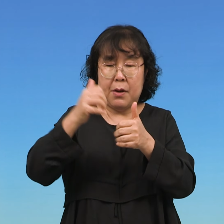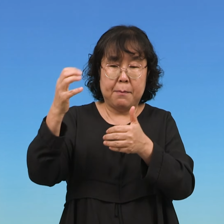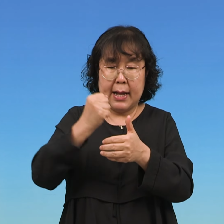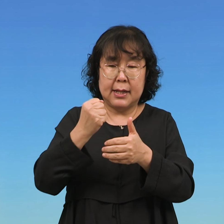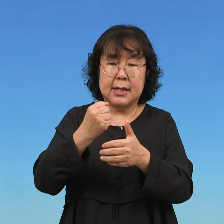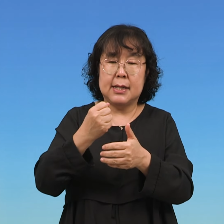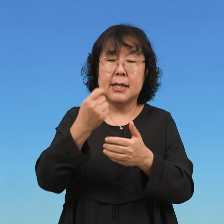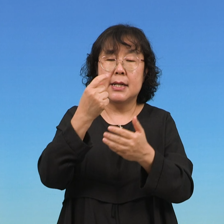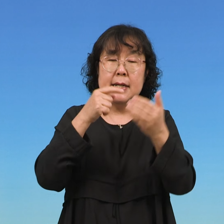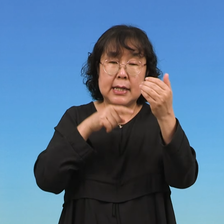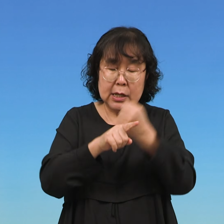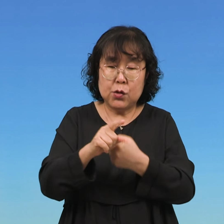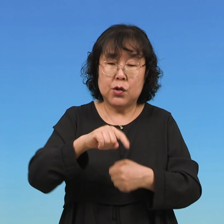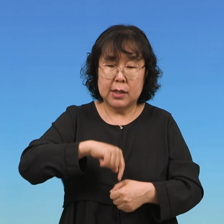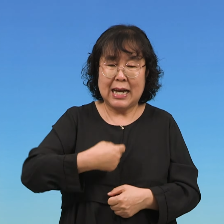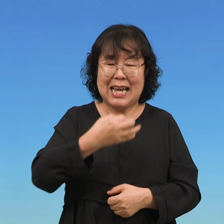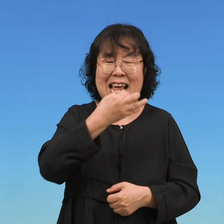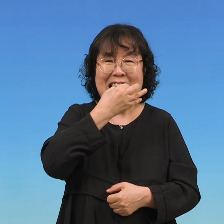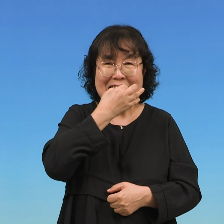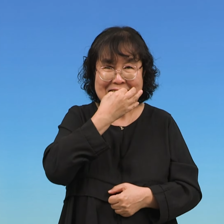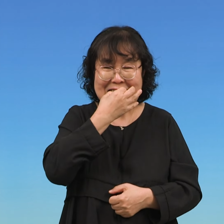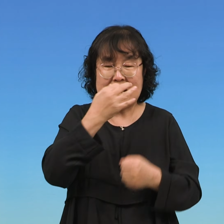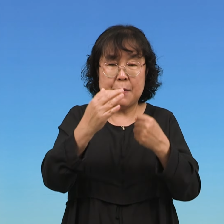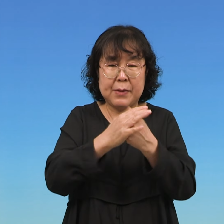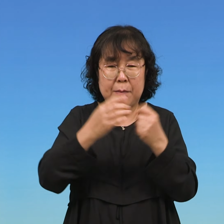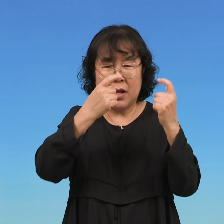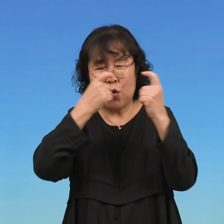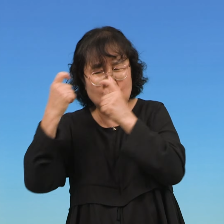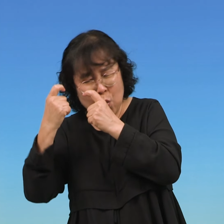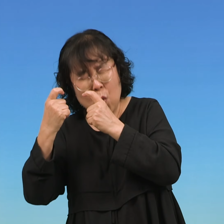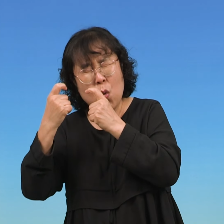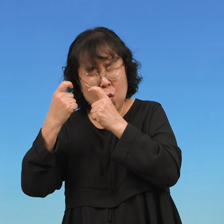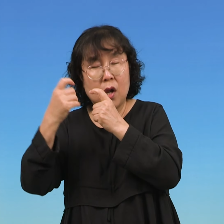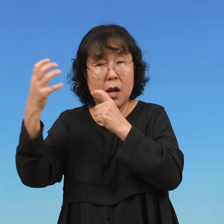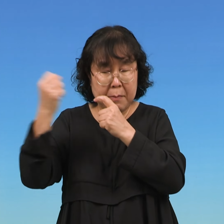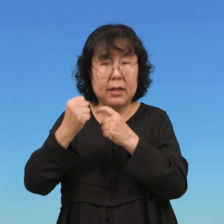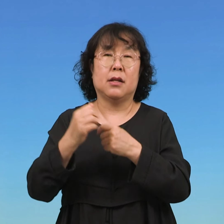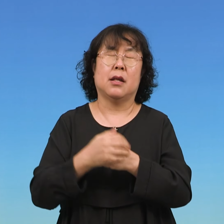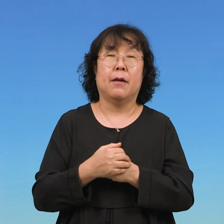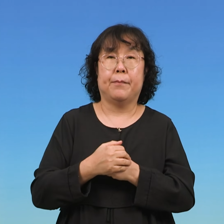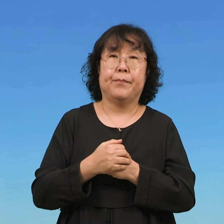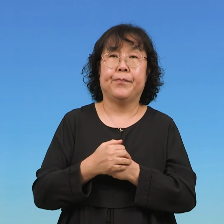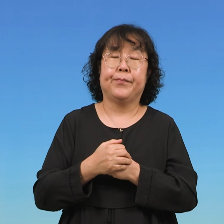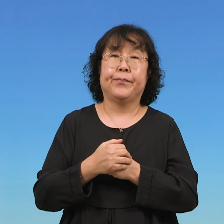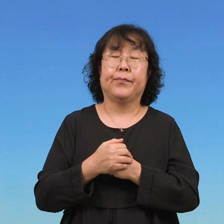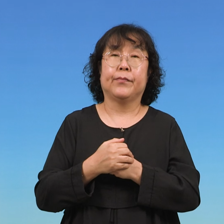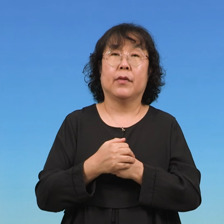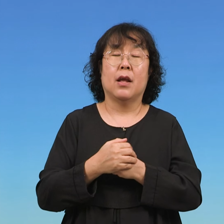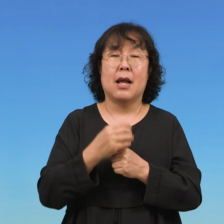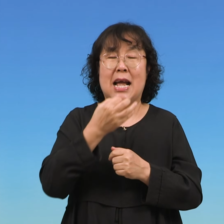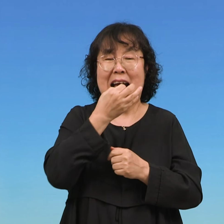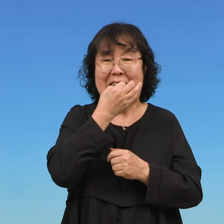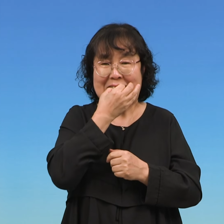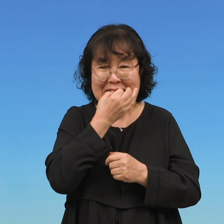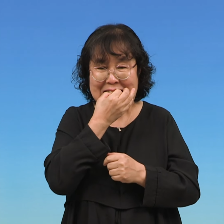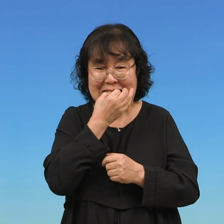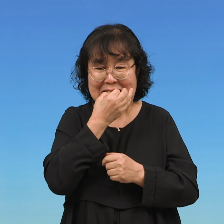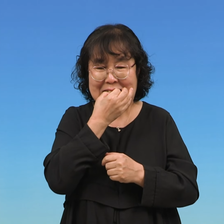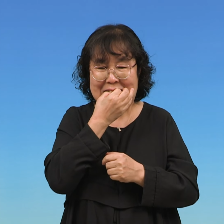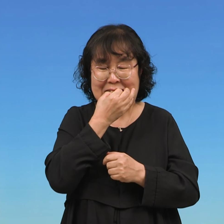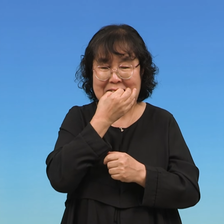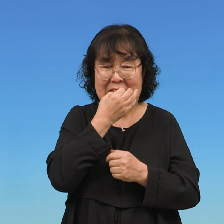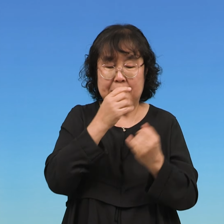미혹되면 미혹됨이니 이겼다고 오늘 본문의 상황 아닙니까 그리고 그 다음 15절이 중요합니다